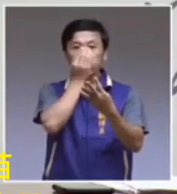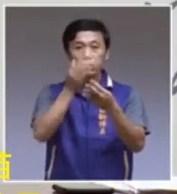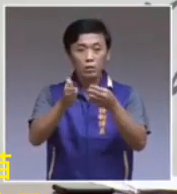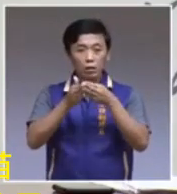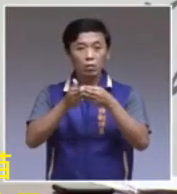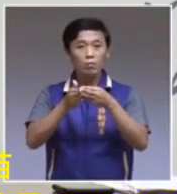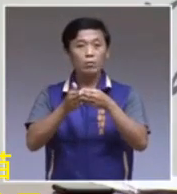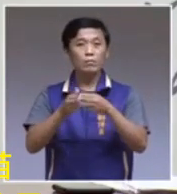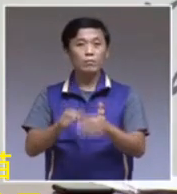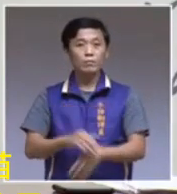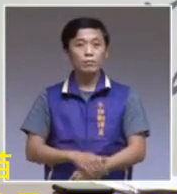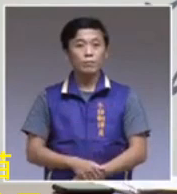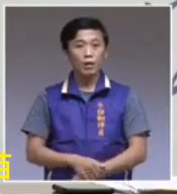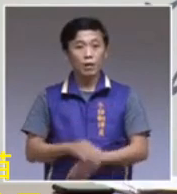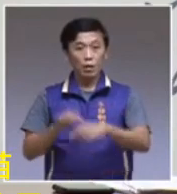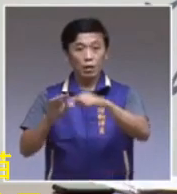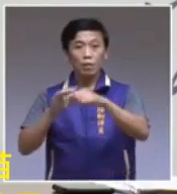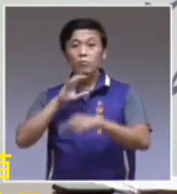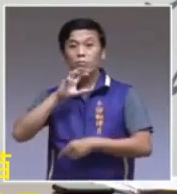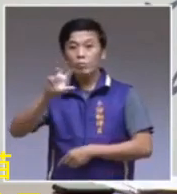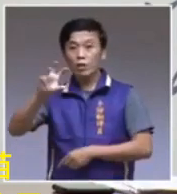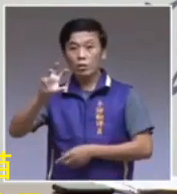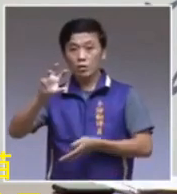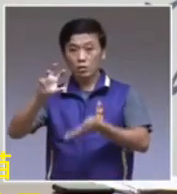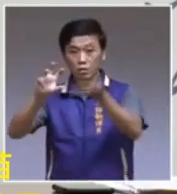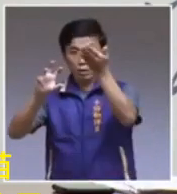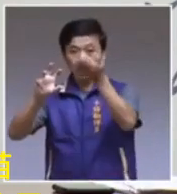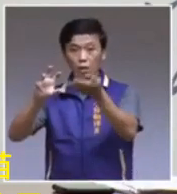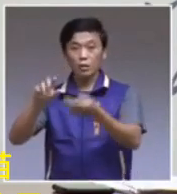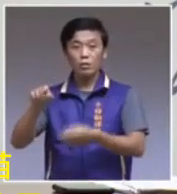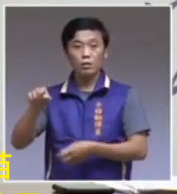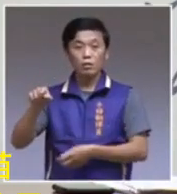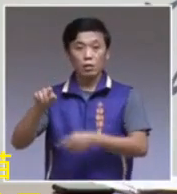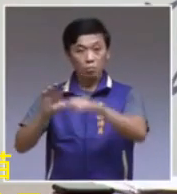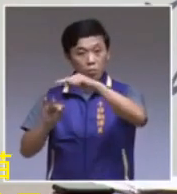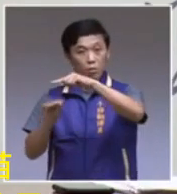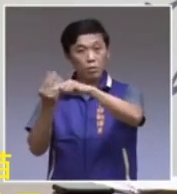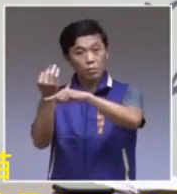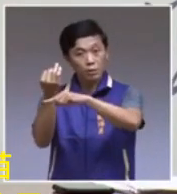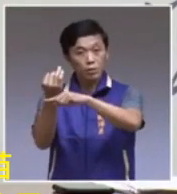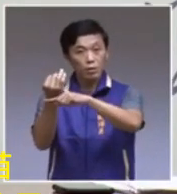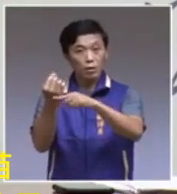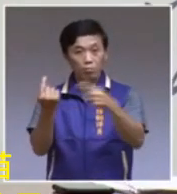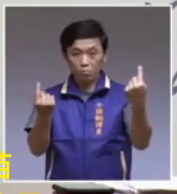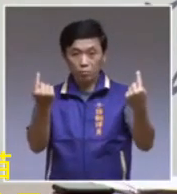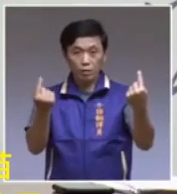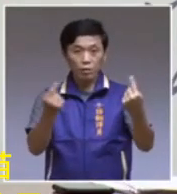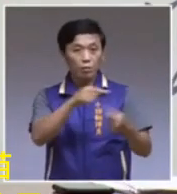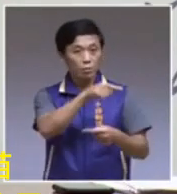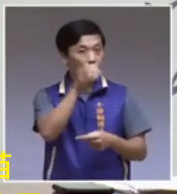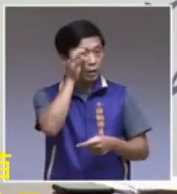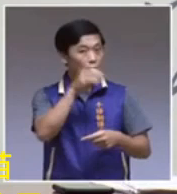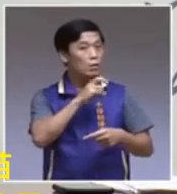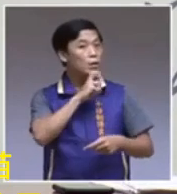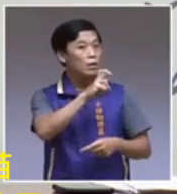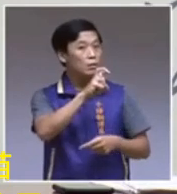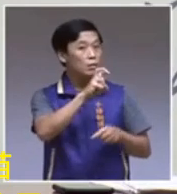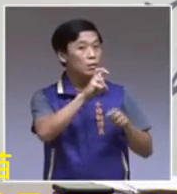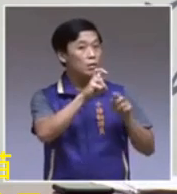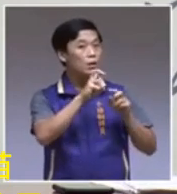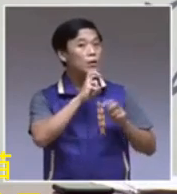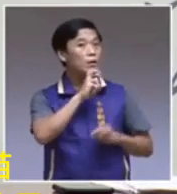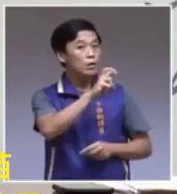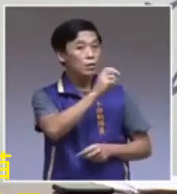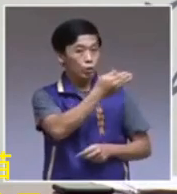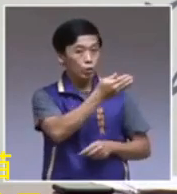ECMO。 那大于80岁，它的比率比起大家可以看到20到29，它